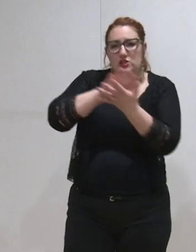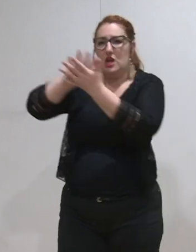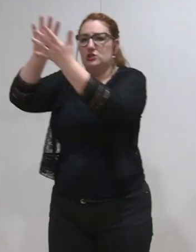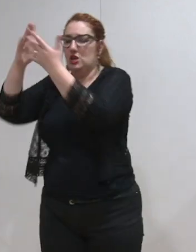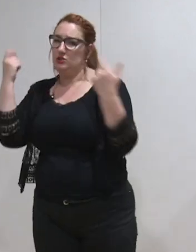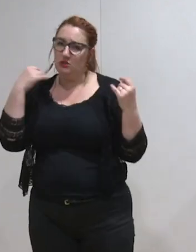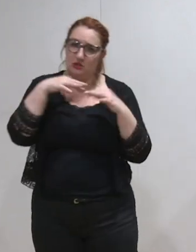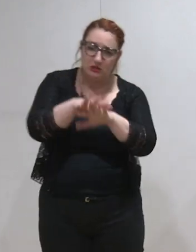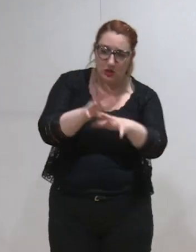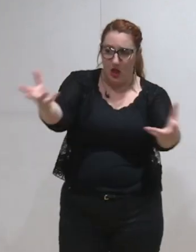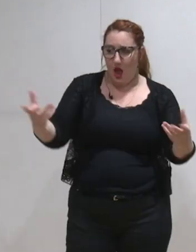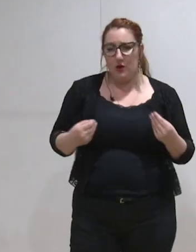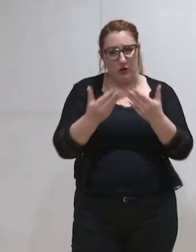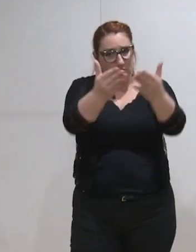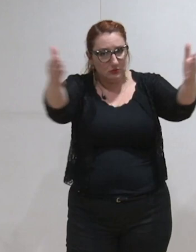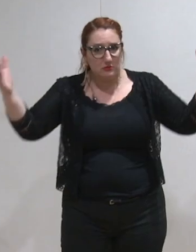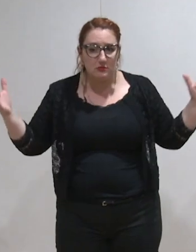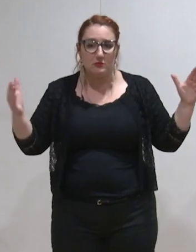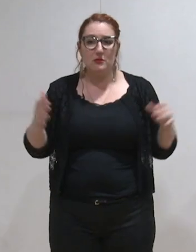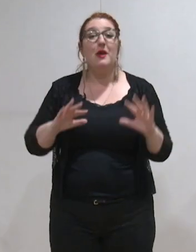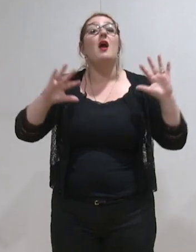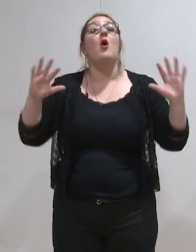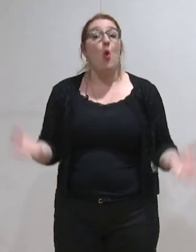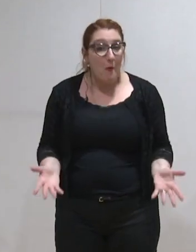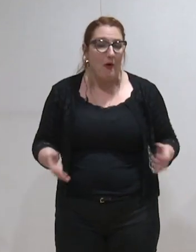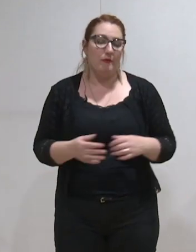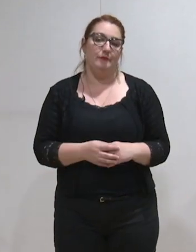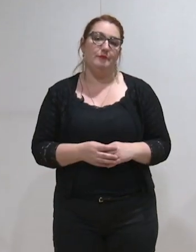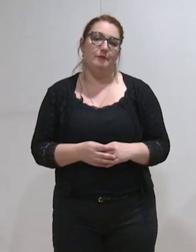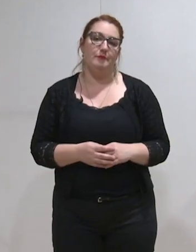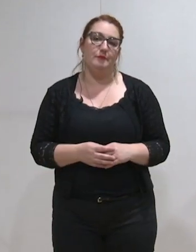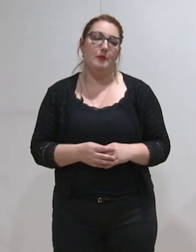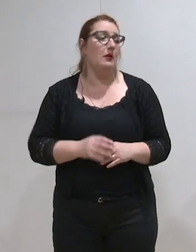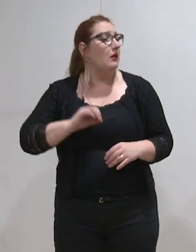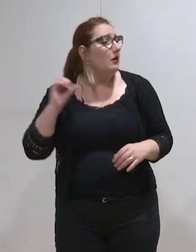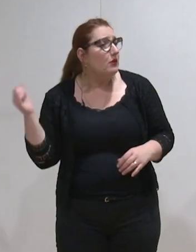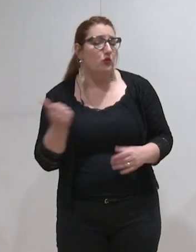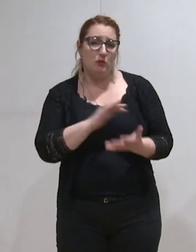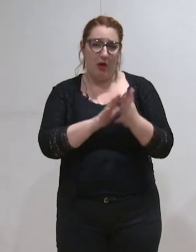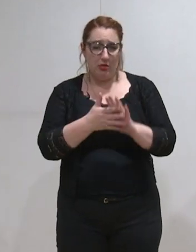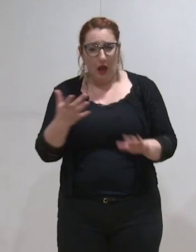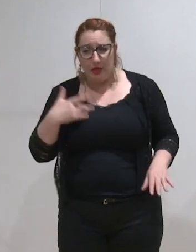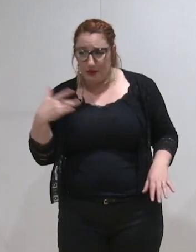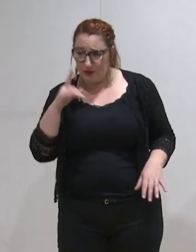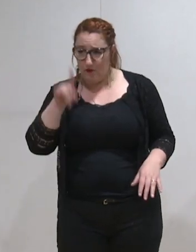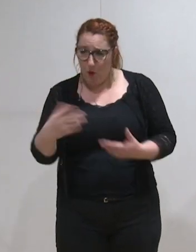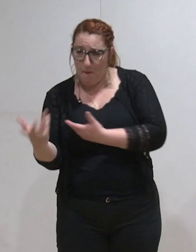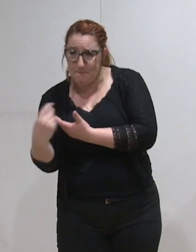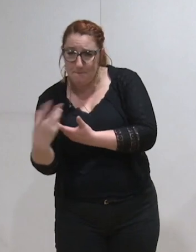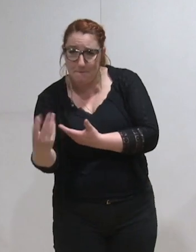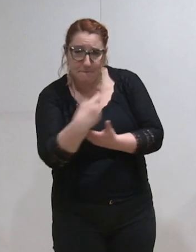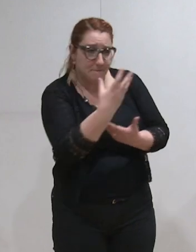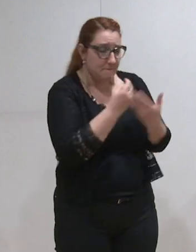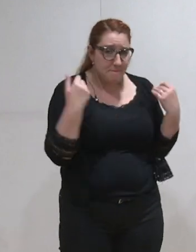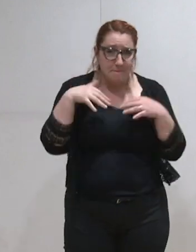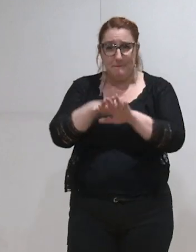les inégalités sociales faut quand même s'interroger sur la façon dont on peut s'y prendre et tout le monde a de bonnes pratiques et il faut les partager ces bonnes pratiqu tout